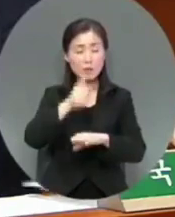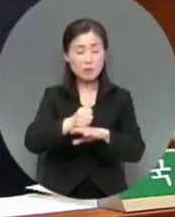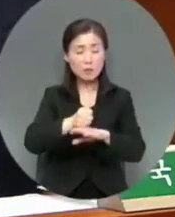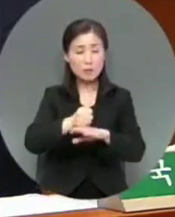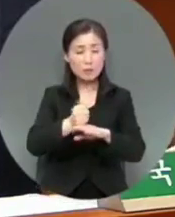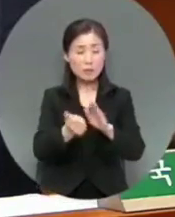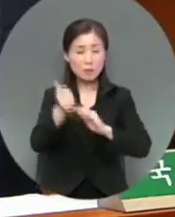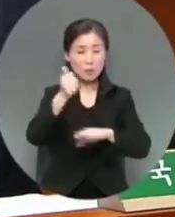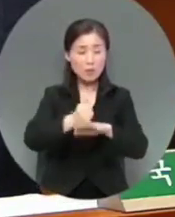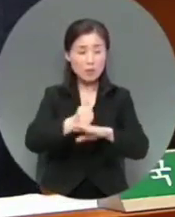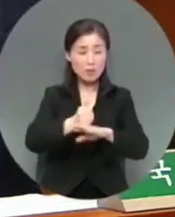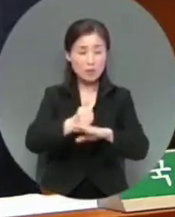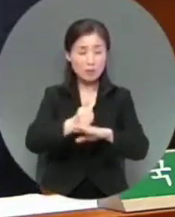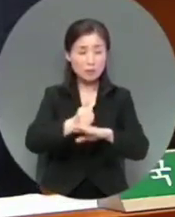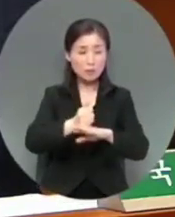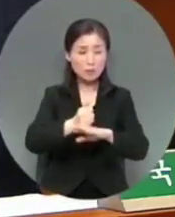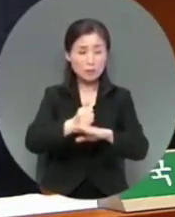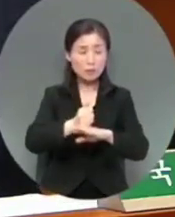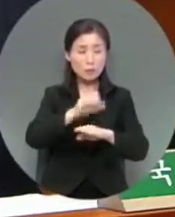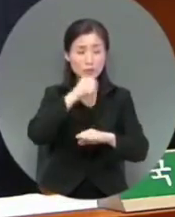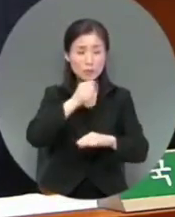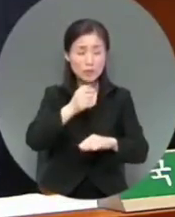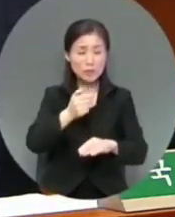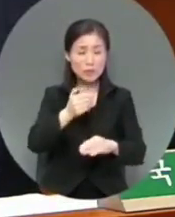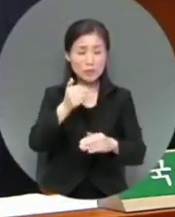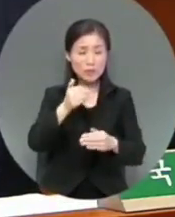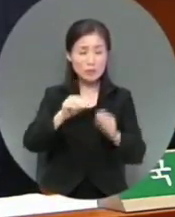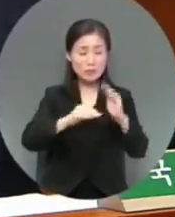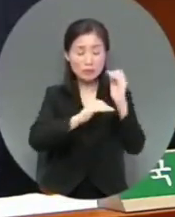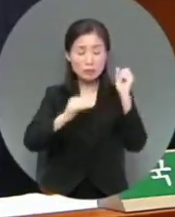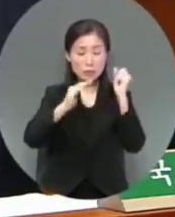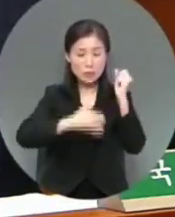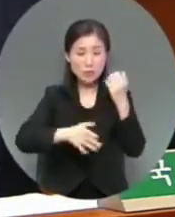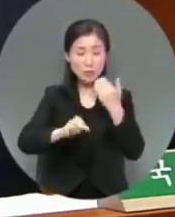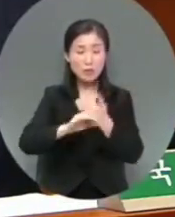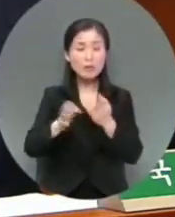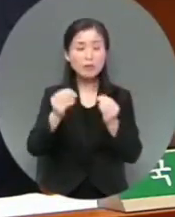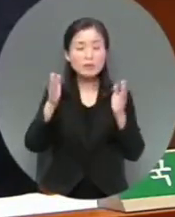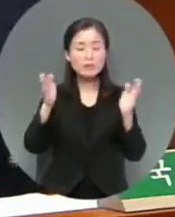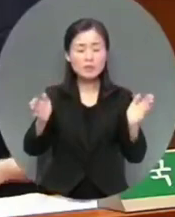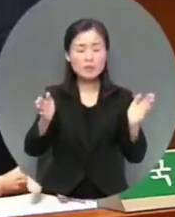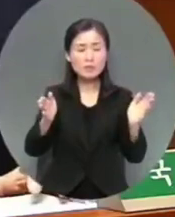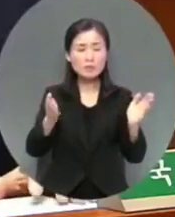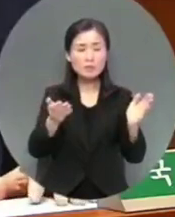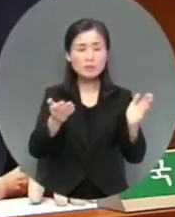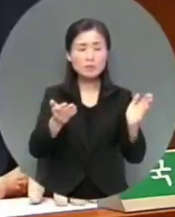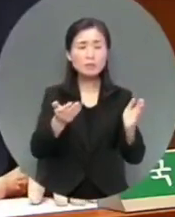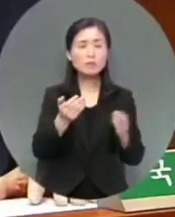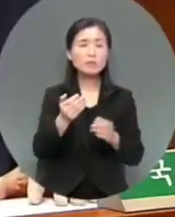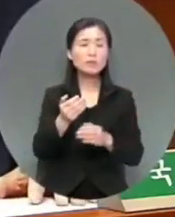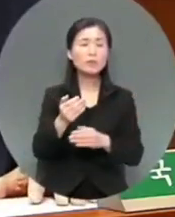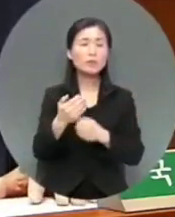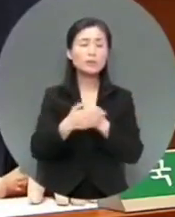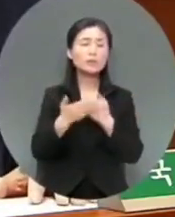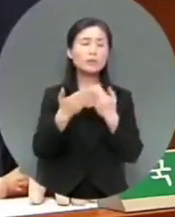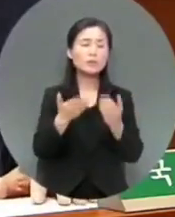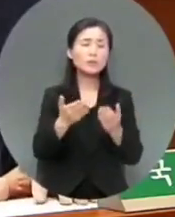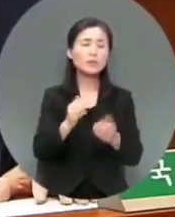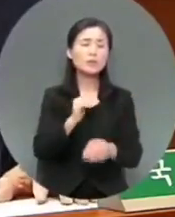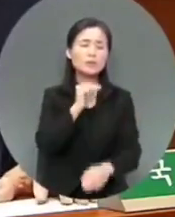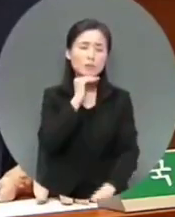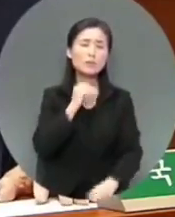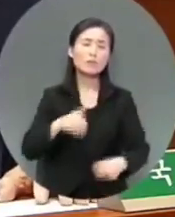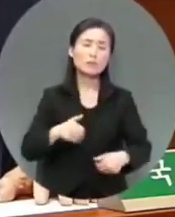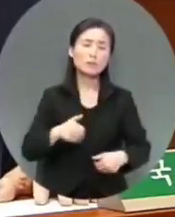좀 유예 기간을 통해서 대비할 수 있도록 하는 것이 좀 기본인데 이번 예산에는